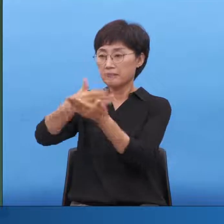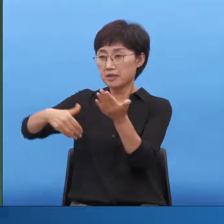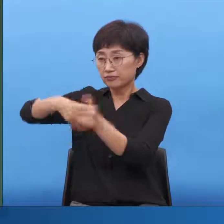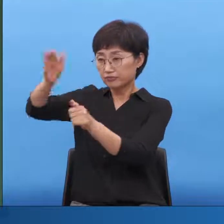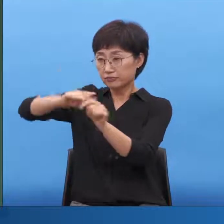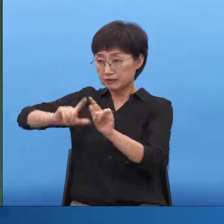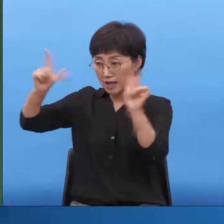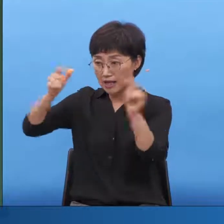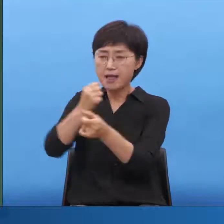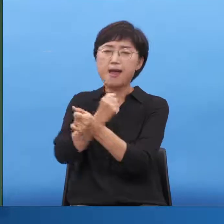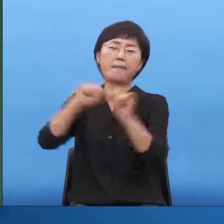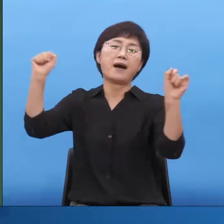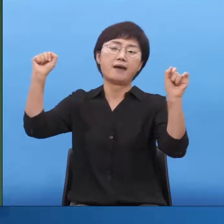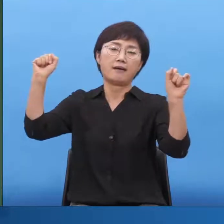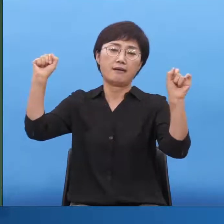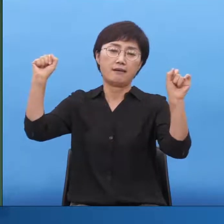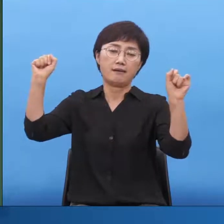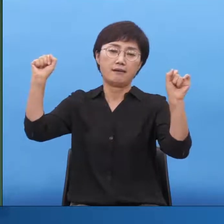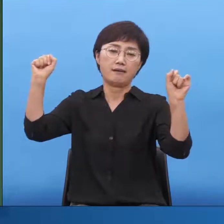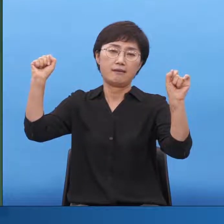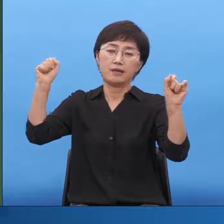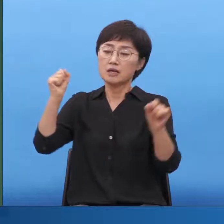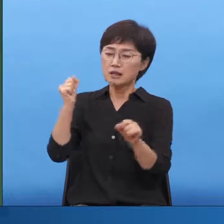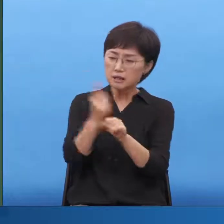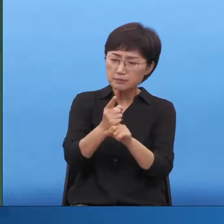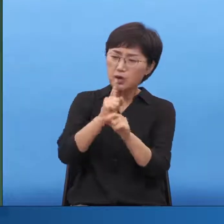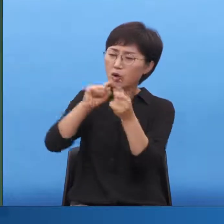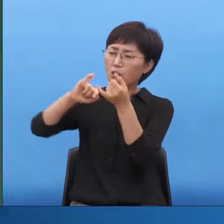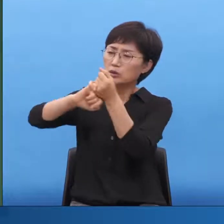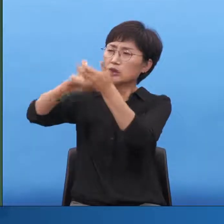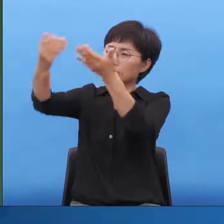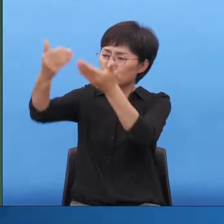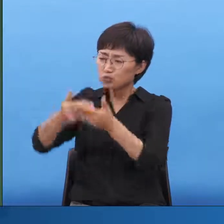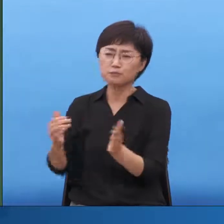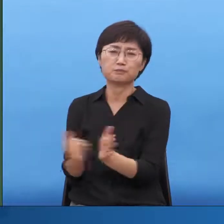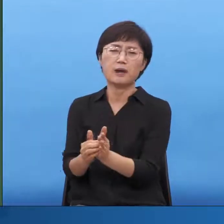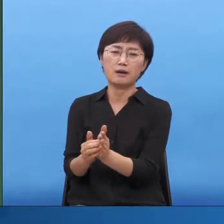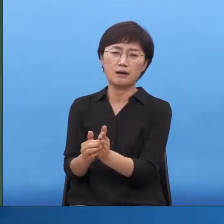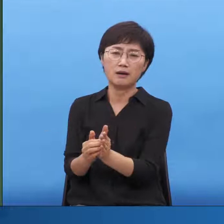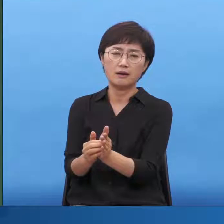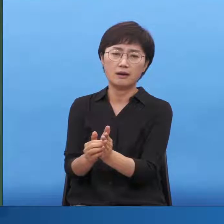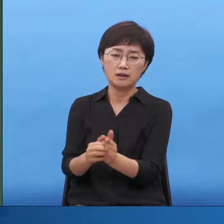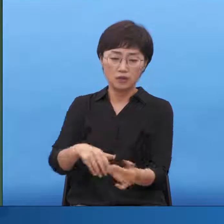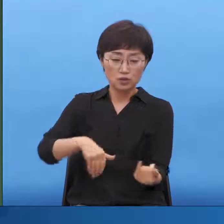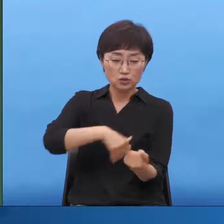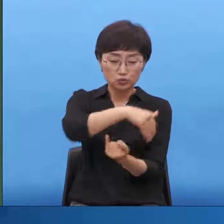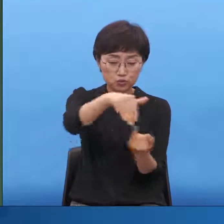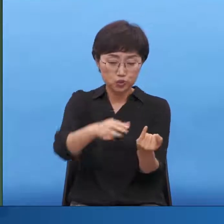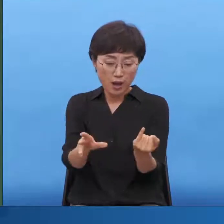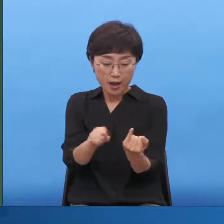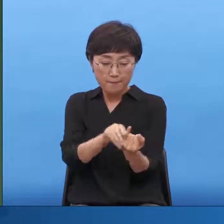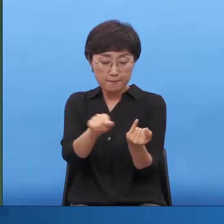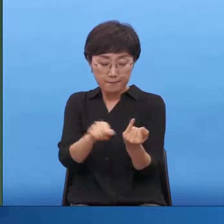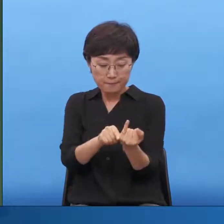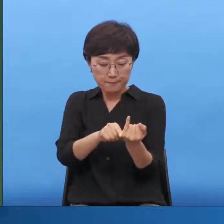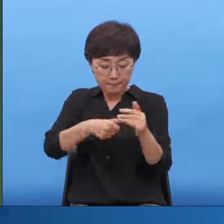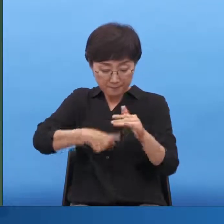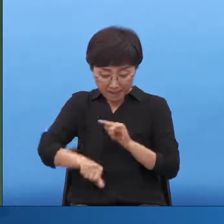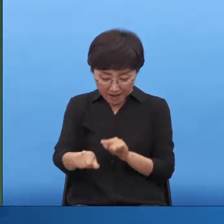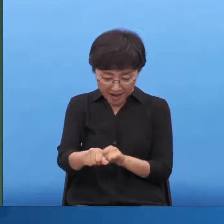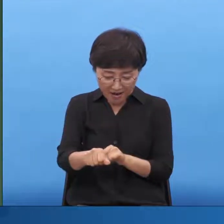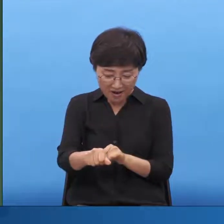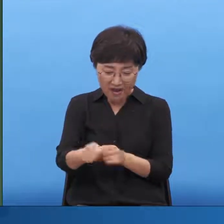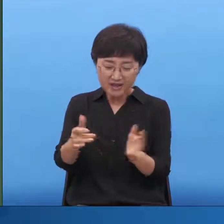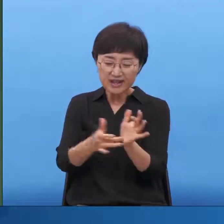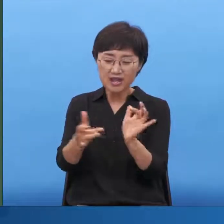것이다. 抹血的日子必定会出来. 이미 말씀 다 했다니까요. 已经都预言了. 처녀가 잉태하들 날 것이니 그 이름을 임마누엘 하라고